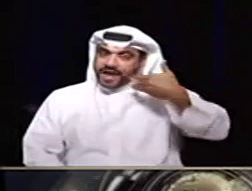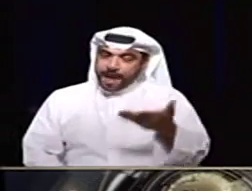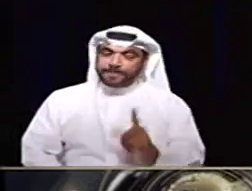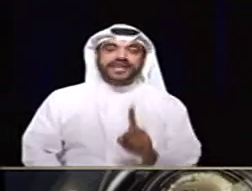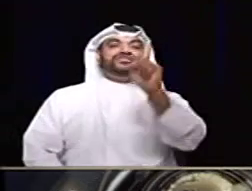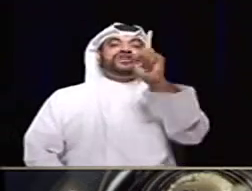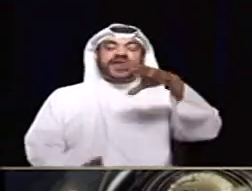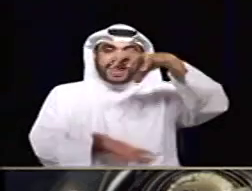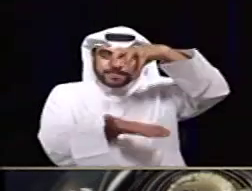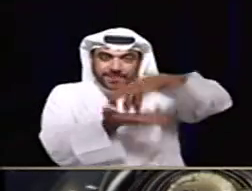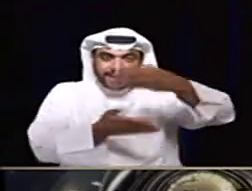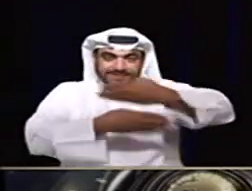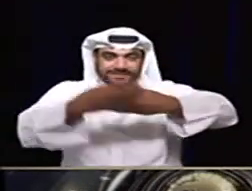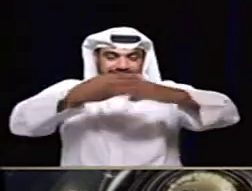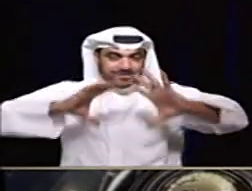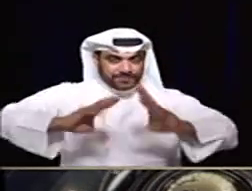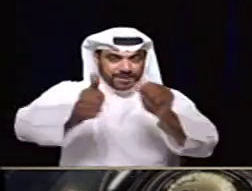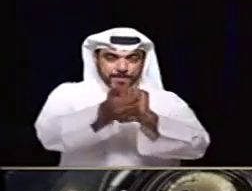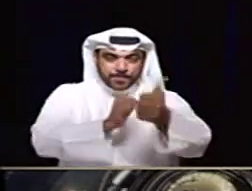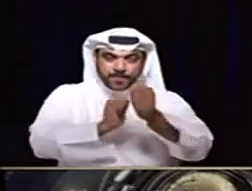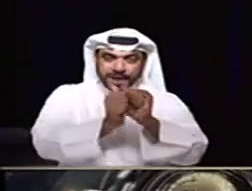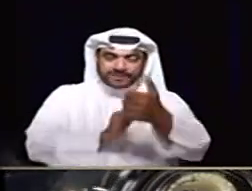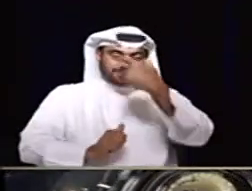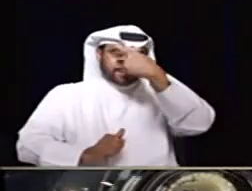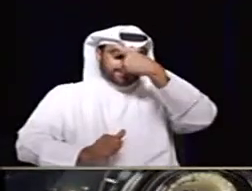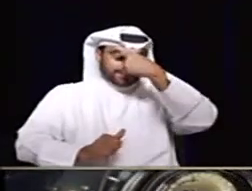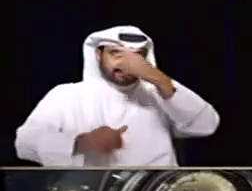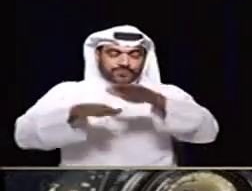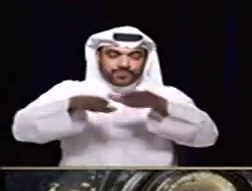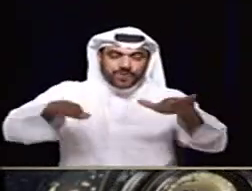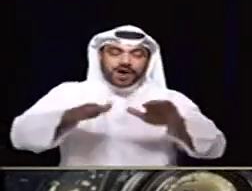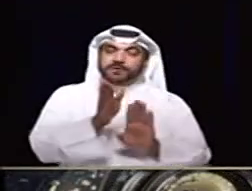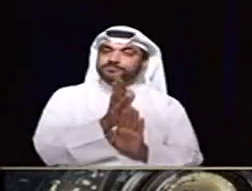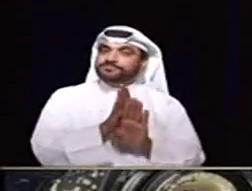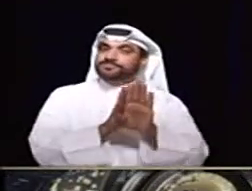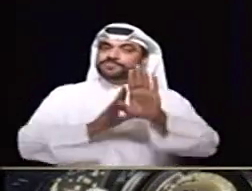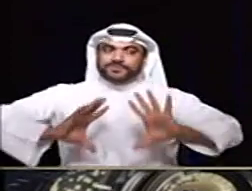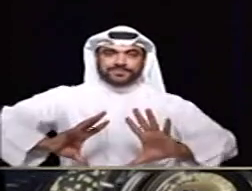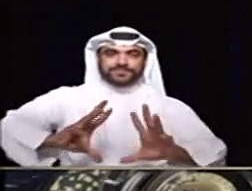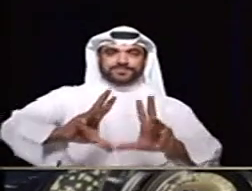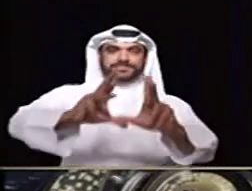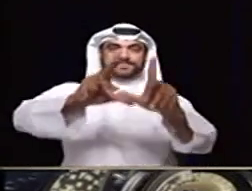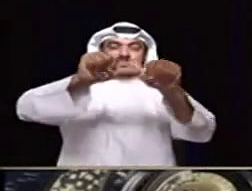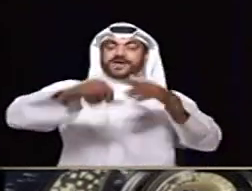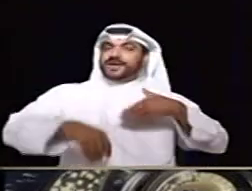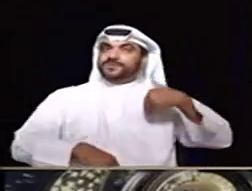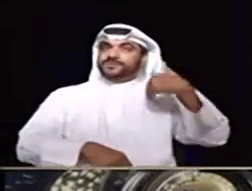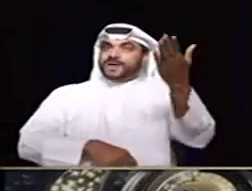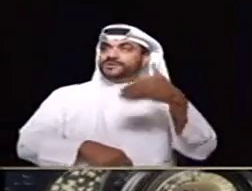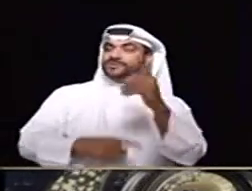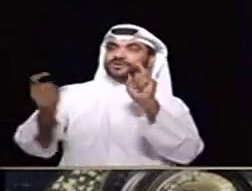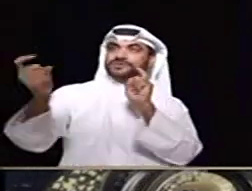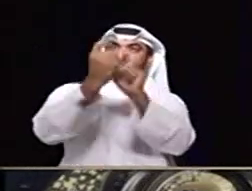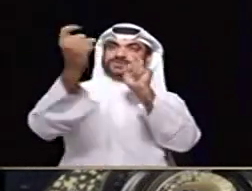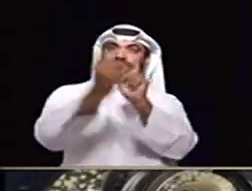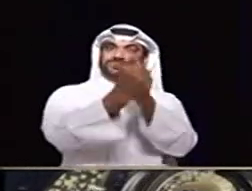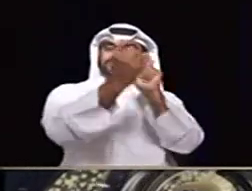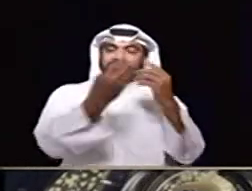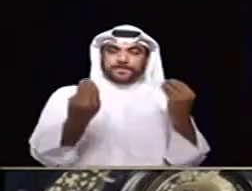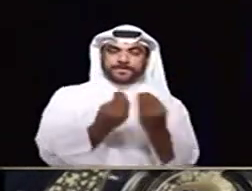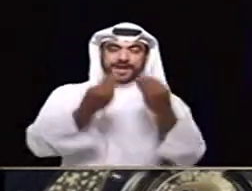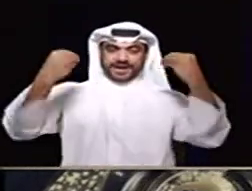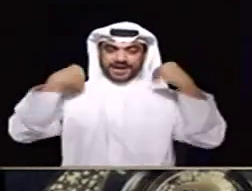الرياضي في تنمية مهارات أبنائنا المكفوفين وتطوير قدراتهم من أجل مشاركة إخوانهم الرياضيين